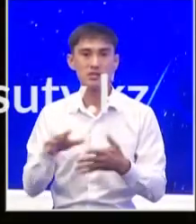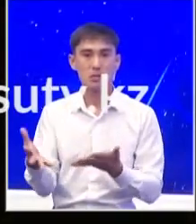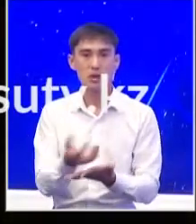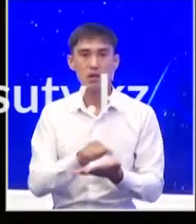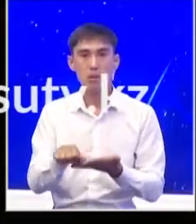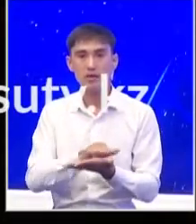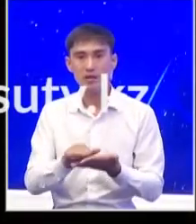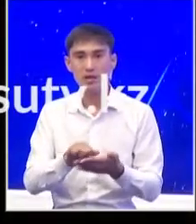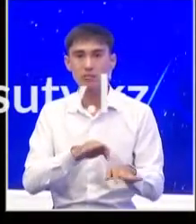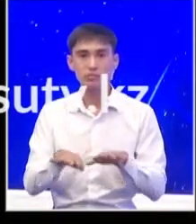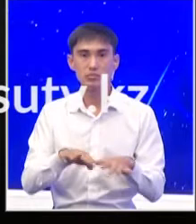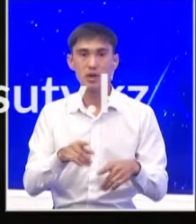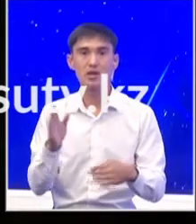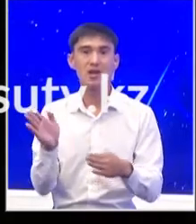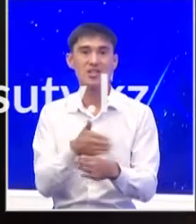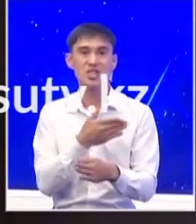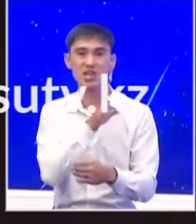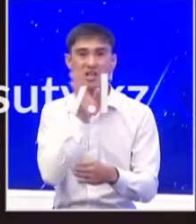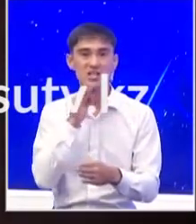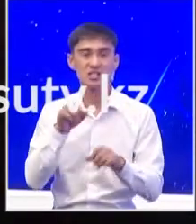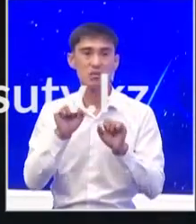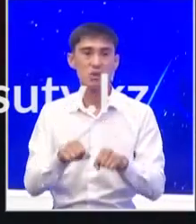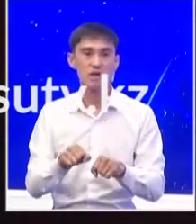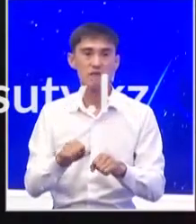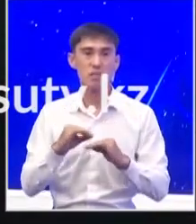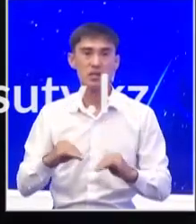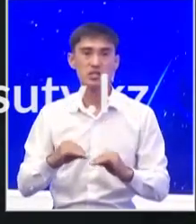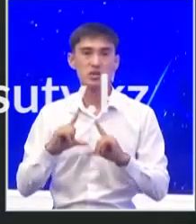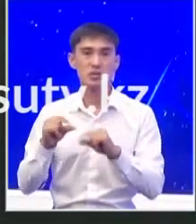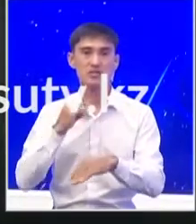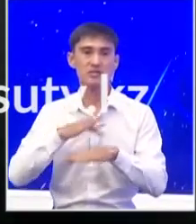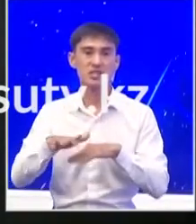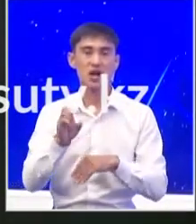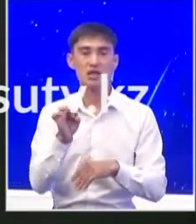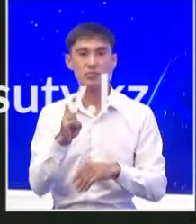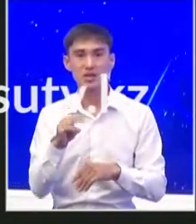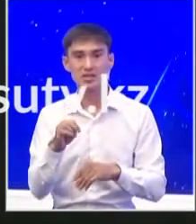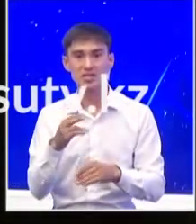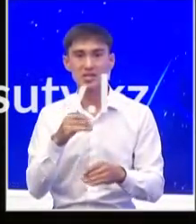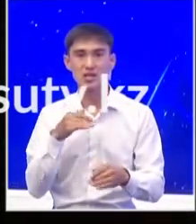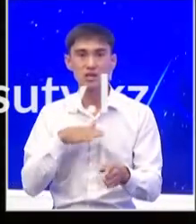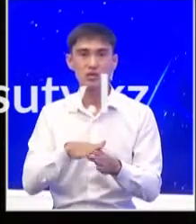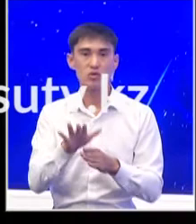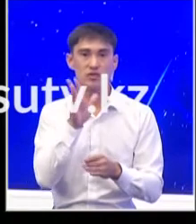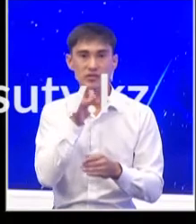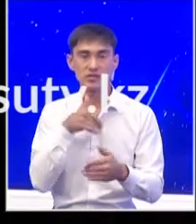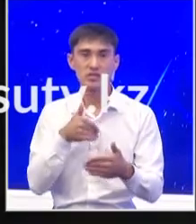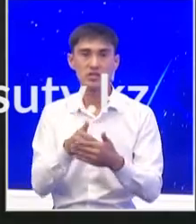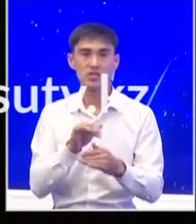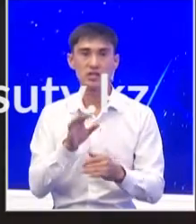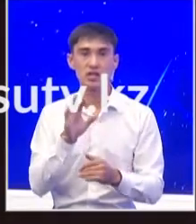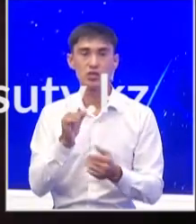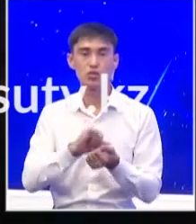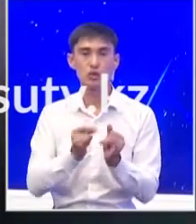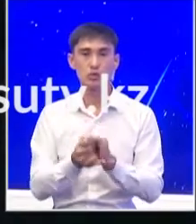материалы и принимают меры для лишения родительских прав. Малышей поместили в Центр адаптации несовершеннолетних в Усть-Каменогорске.